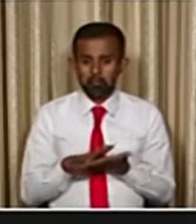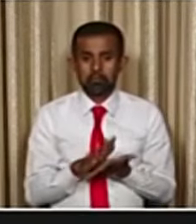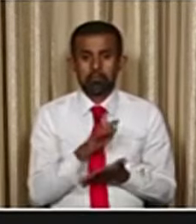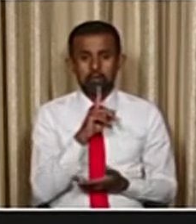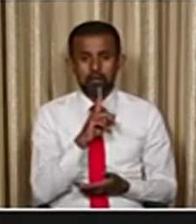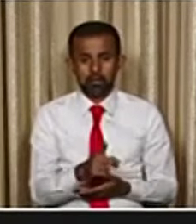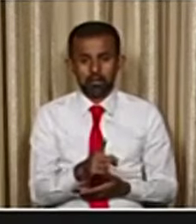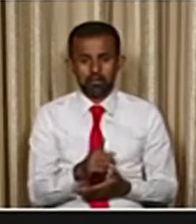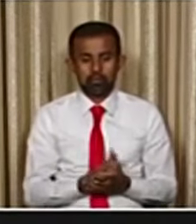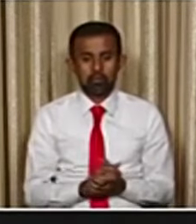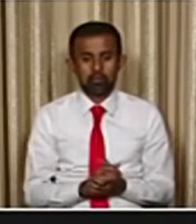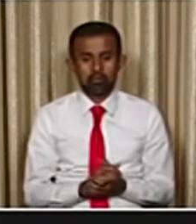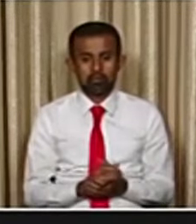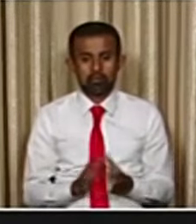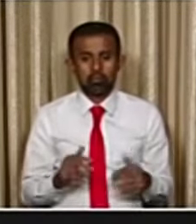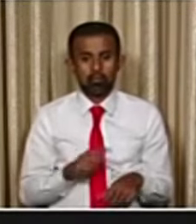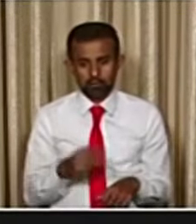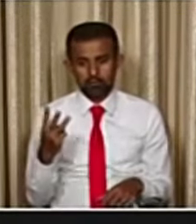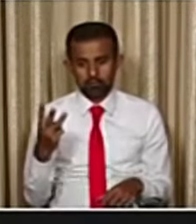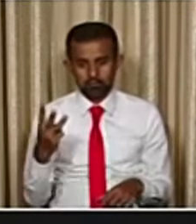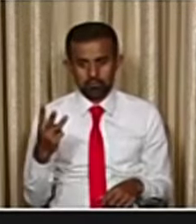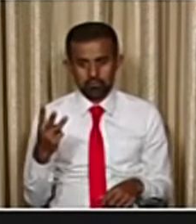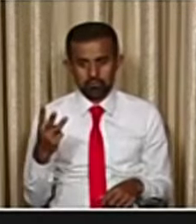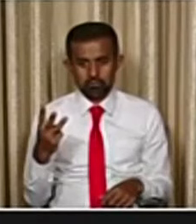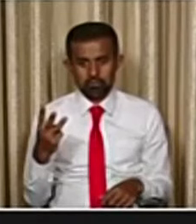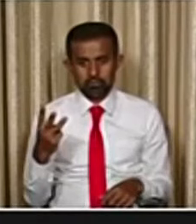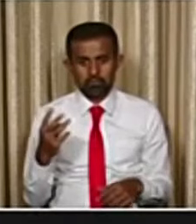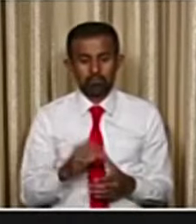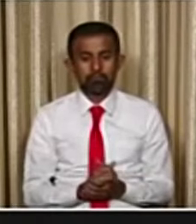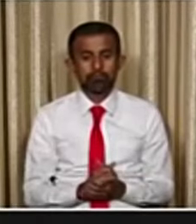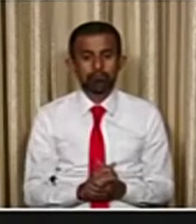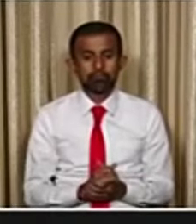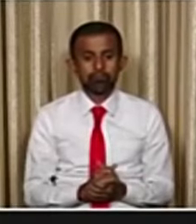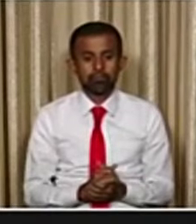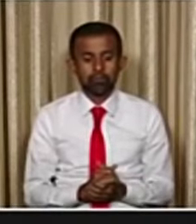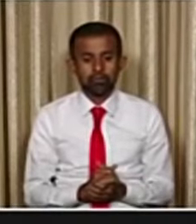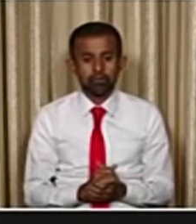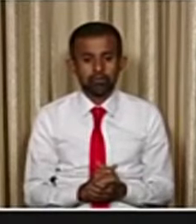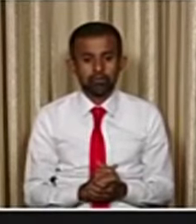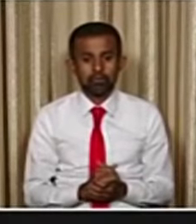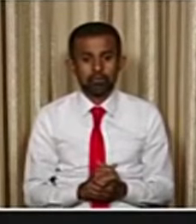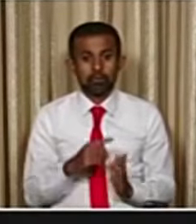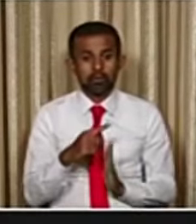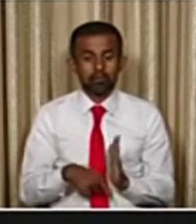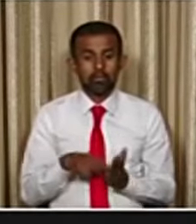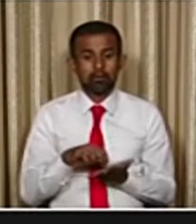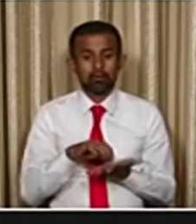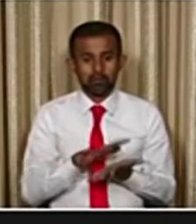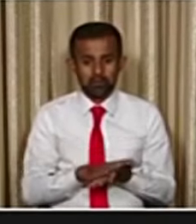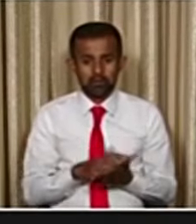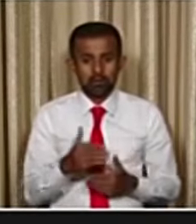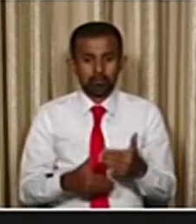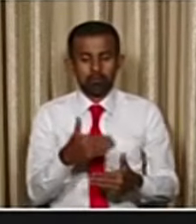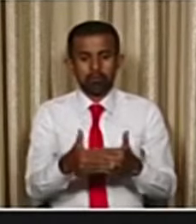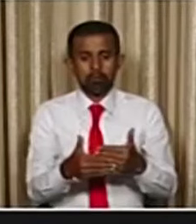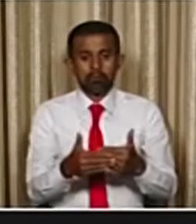ඕනේ ගරුබන්තෝ මිනිත්තු 3ක් කාලයක් තියෙනවා. සුදීනි ඔජක තනත් ගුණේ මේ තත්ත්වය තුල රටේ ස්ථාවරව රට ඉස්සරහට